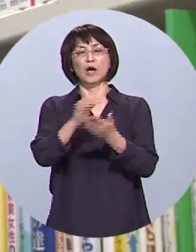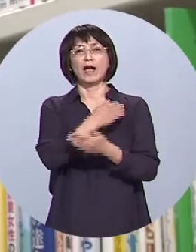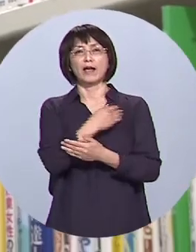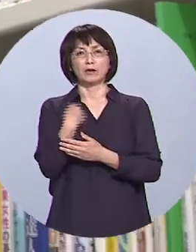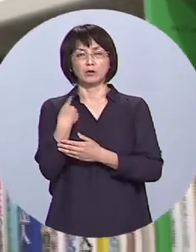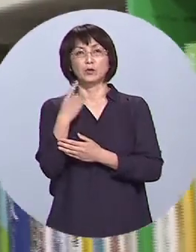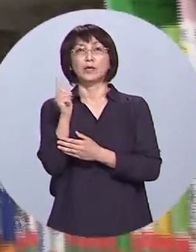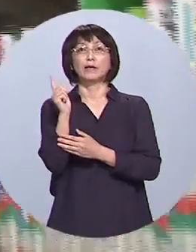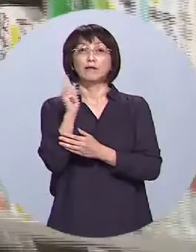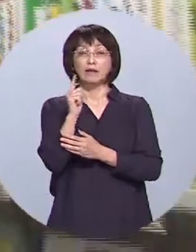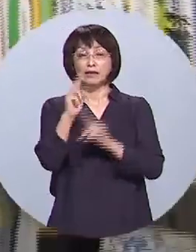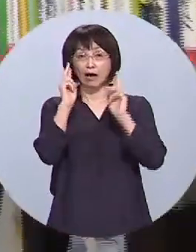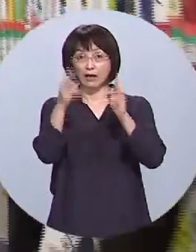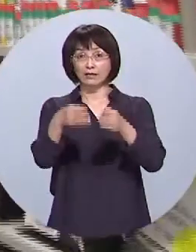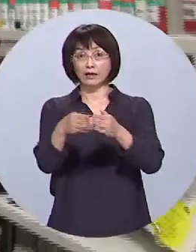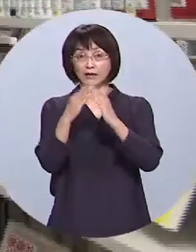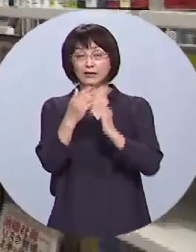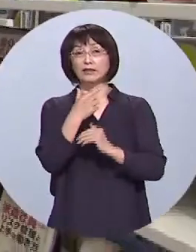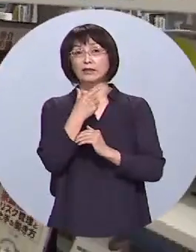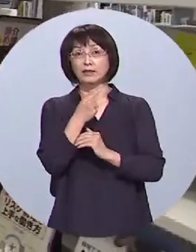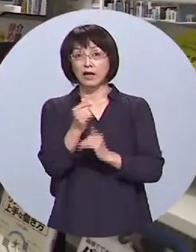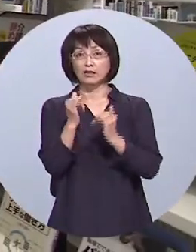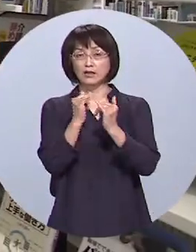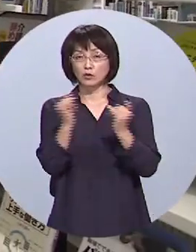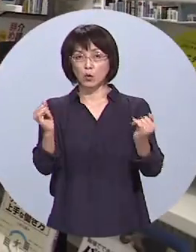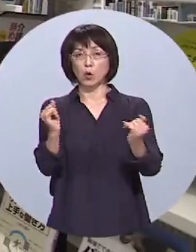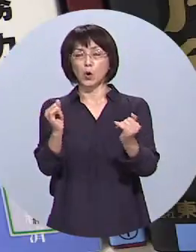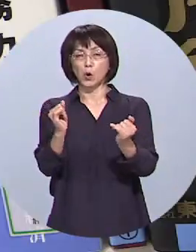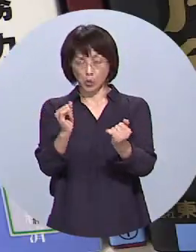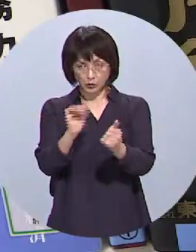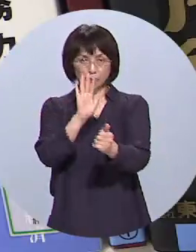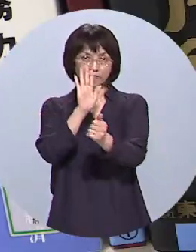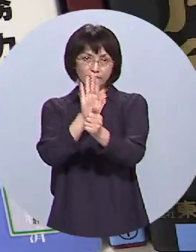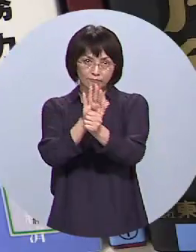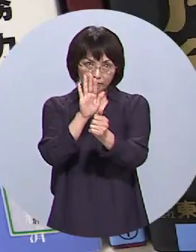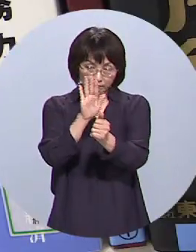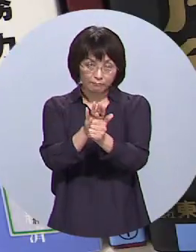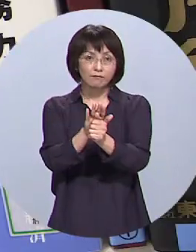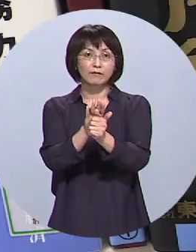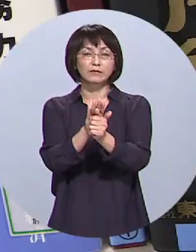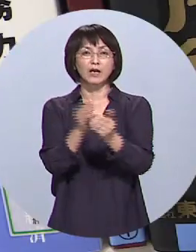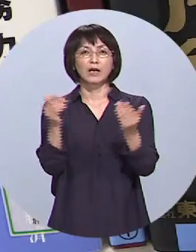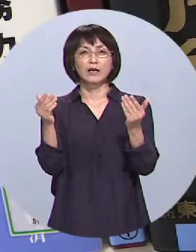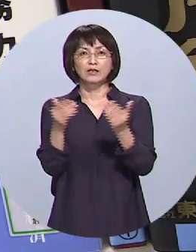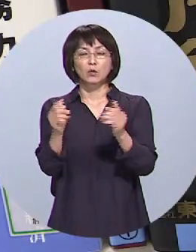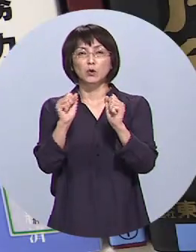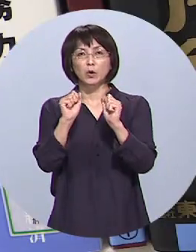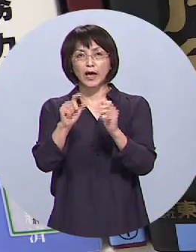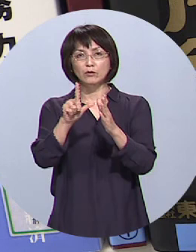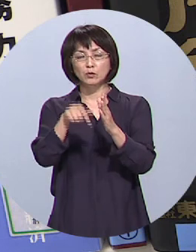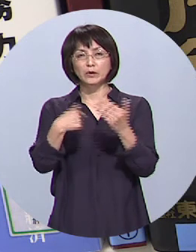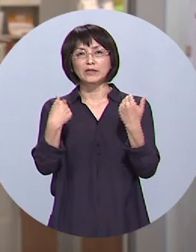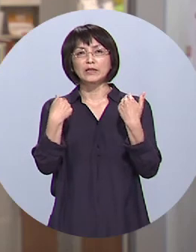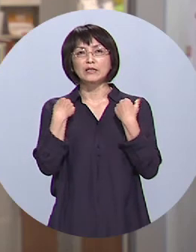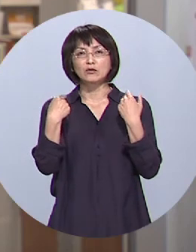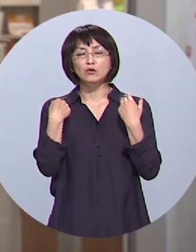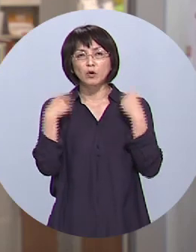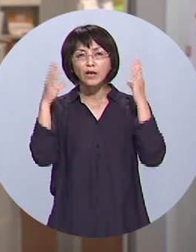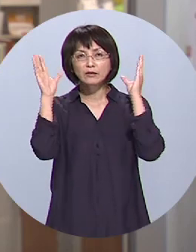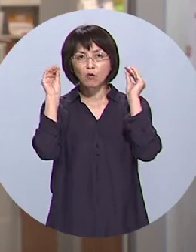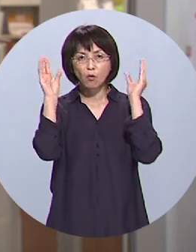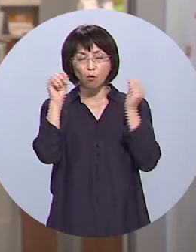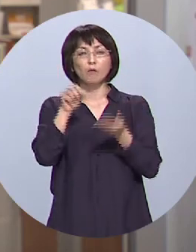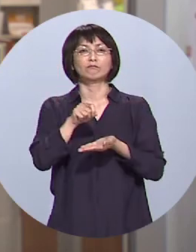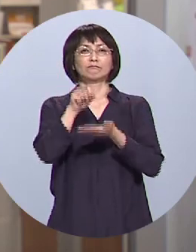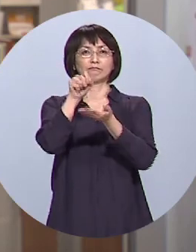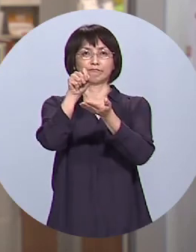業を始めたいけどどうすればいいのかという方に活用できる情報や仕事をする中で必要となる情報などを提供